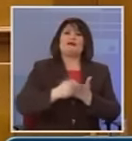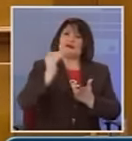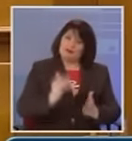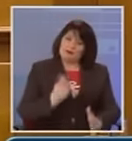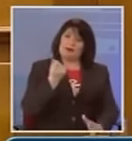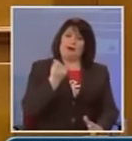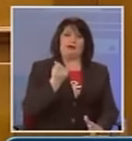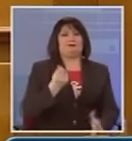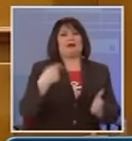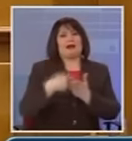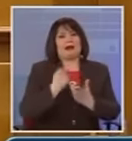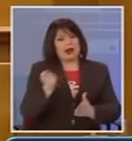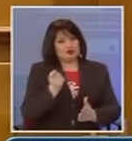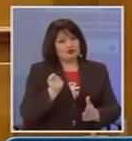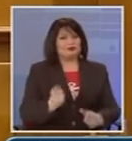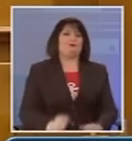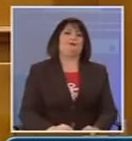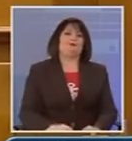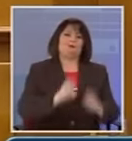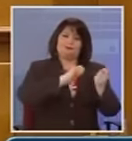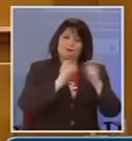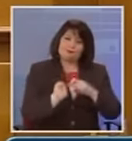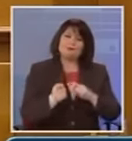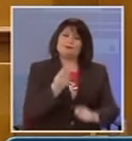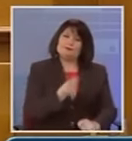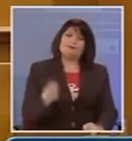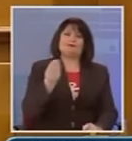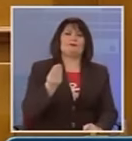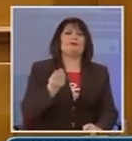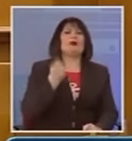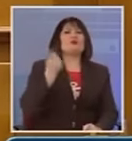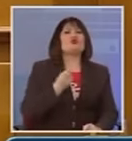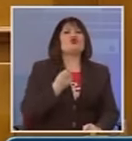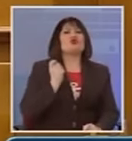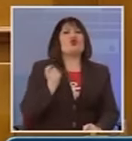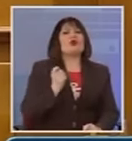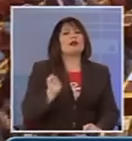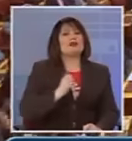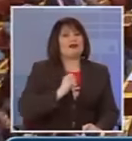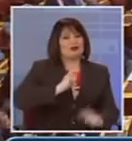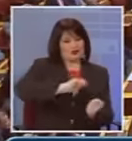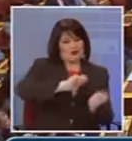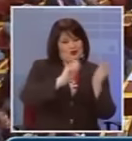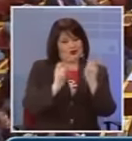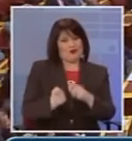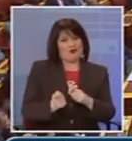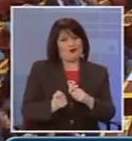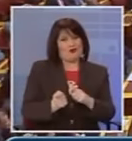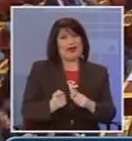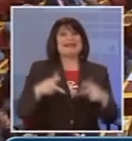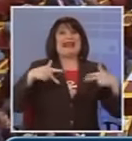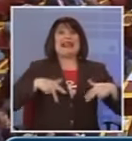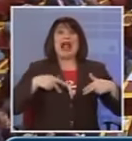τιμή. Μετατρέψαμε το συντριπτικά μεγαλύτερο μέρος του χρέους μας από ιδιωτικό σε χρέος προς